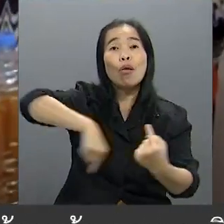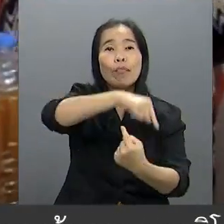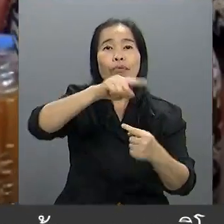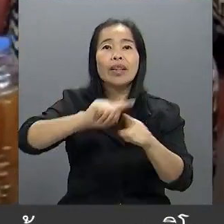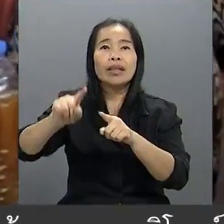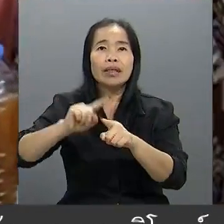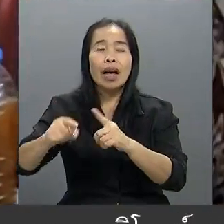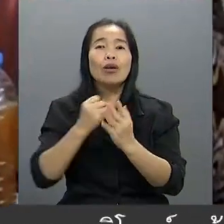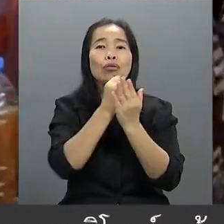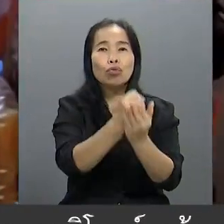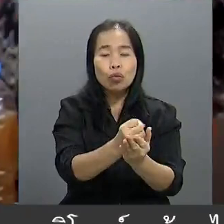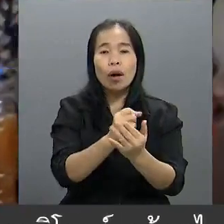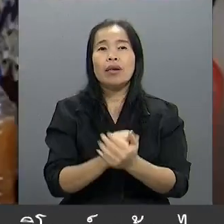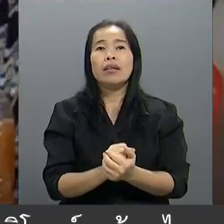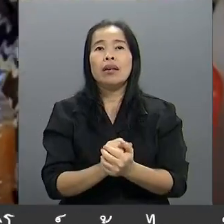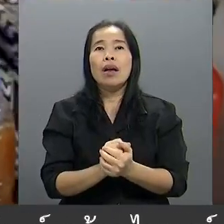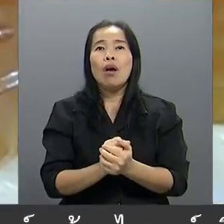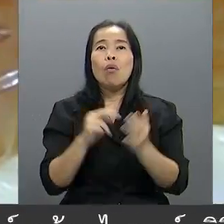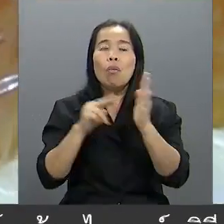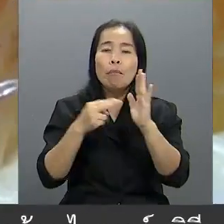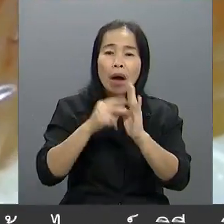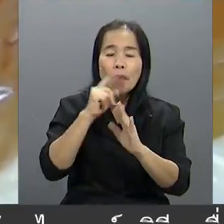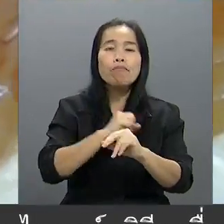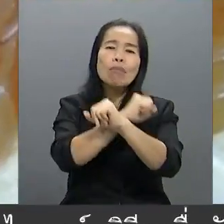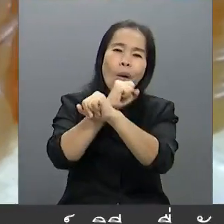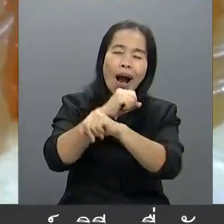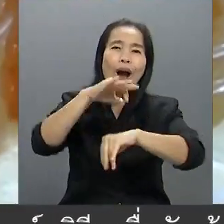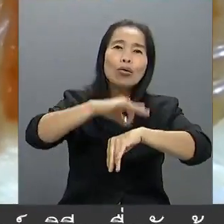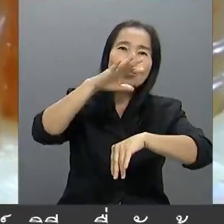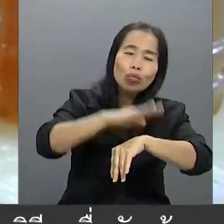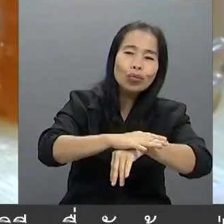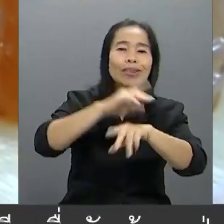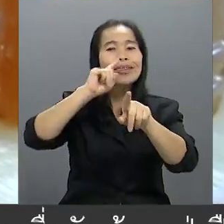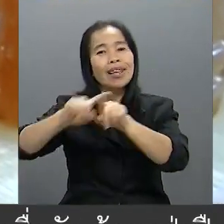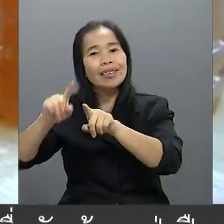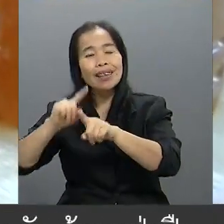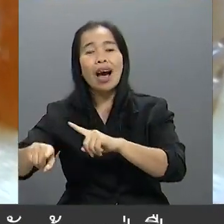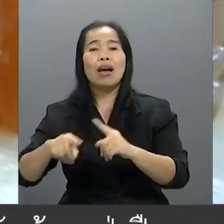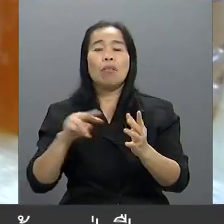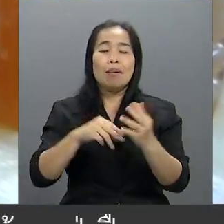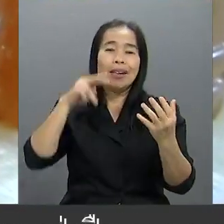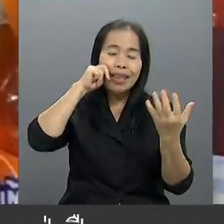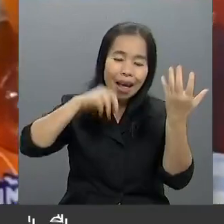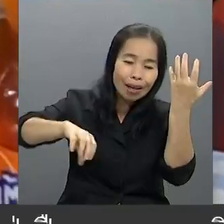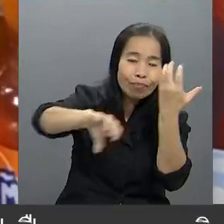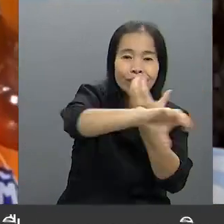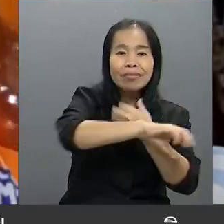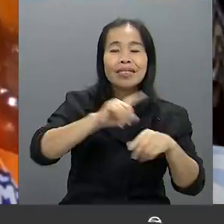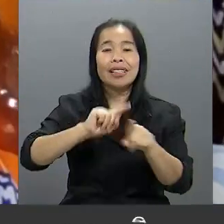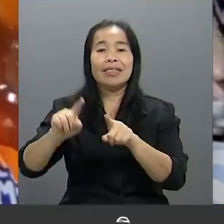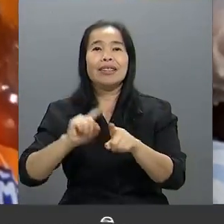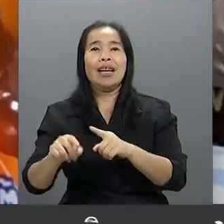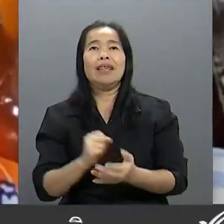ให้องค์การตามรอยพ่อรอยเจ้าซึ่งอันนี้ก็เป็นสิ่งที่เราทำได้ดีแ